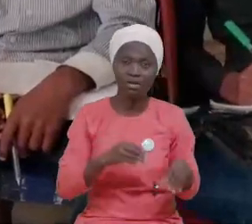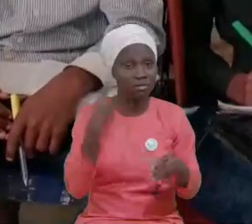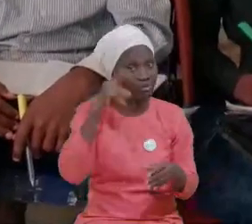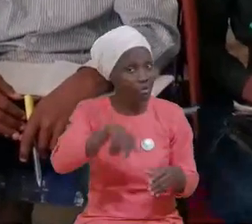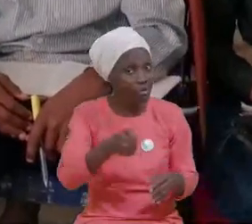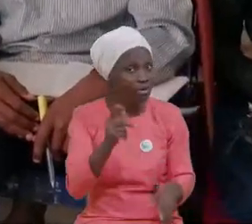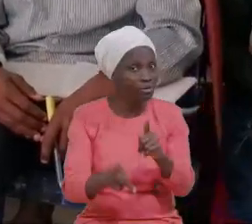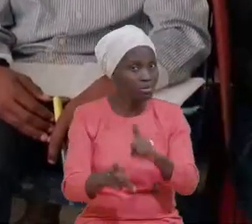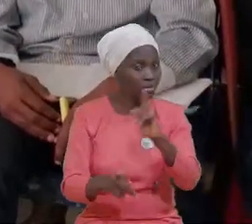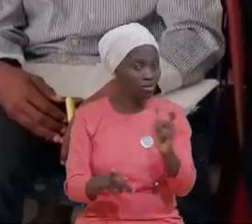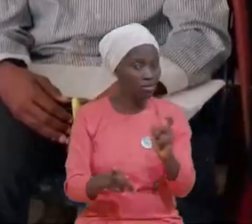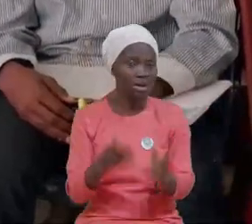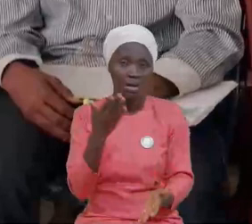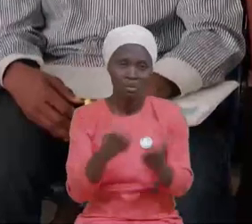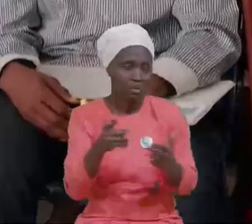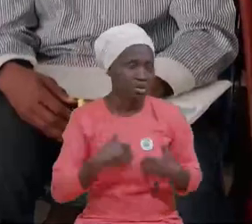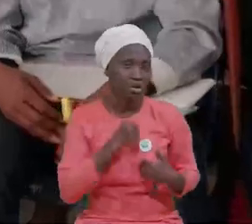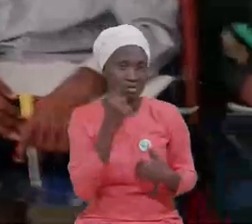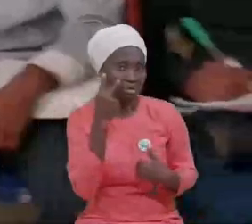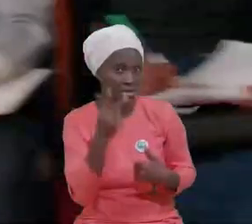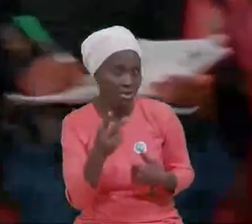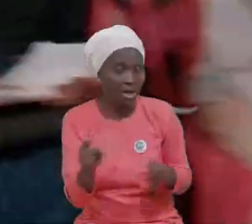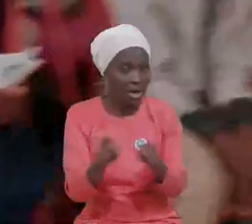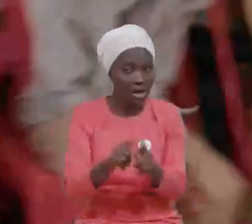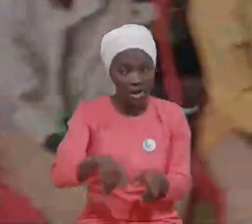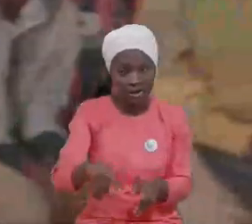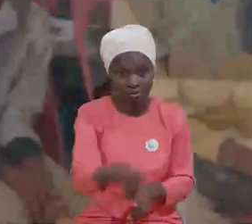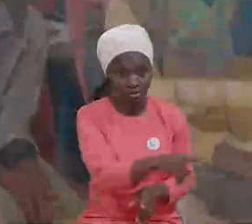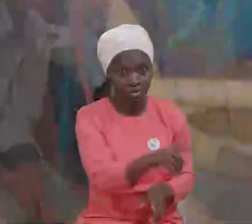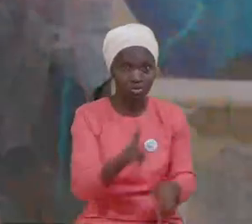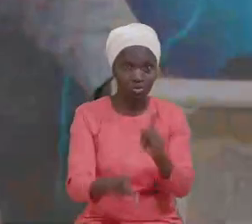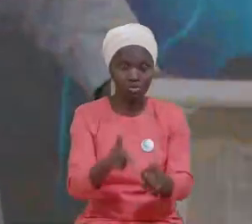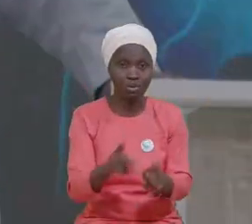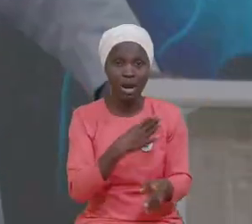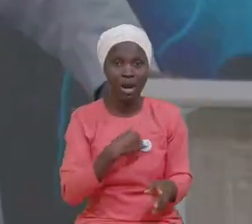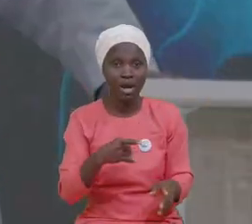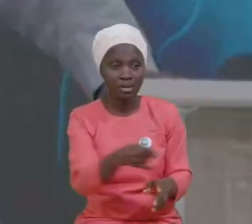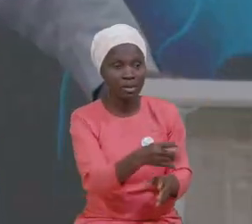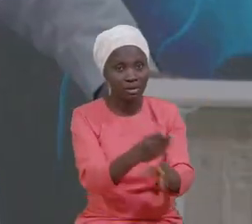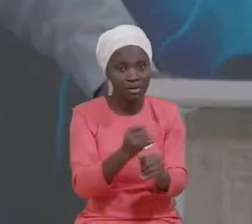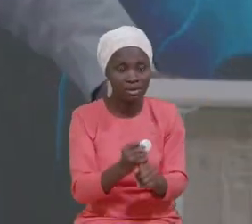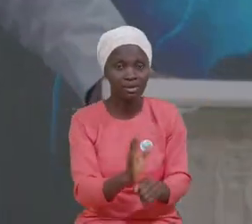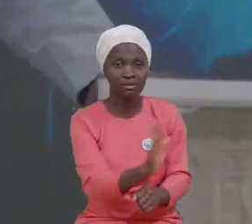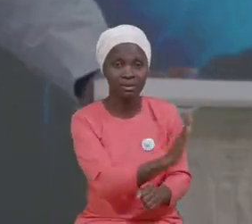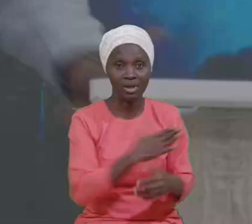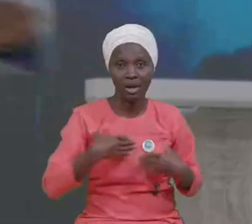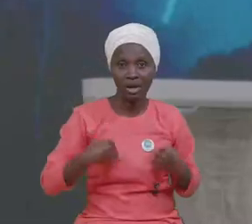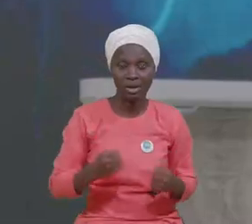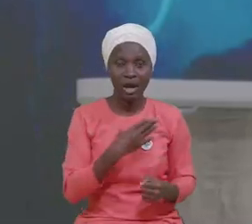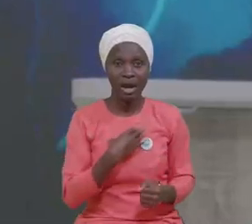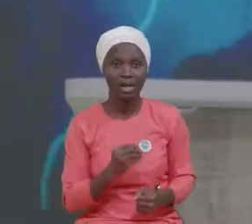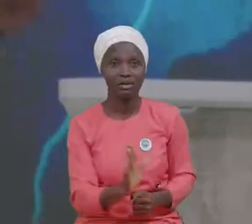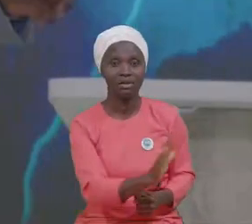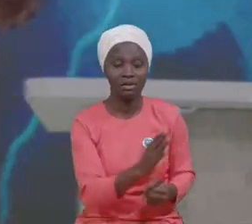Et quand tu vois ce qu'il a fait pour les autres, peut-être tu n'es pas malade comme ces gens-là. Et ils ont leur guérison. Et ils ont